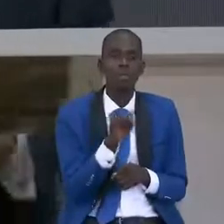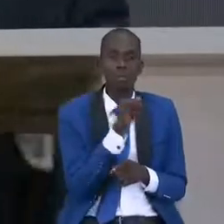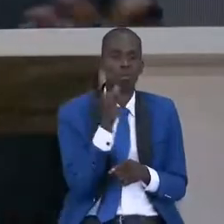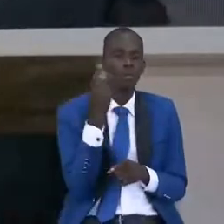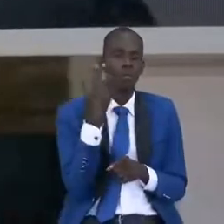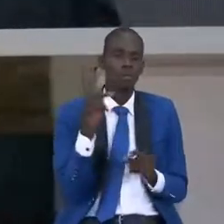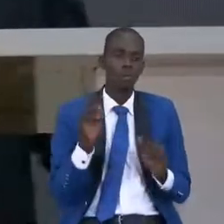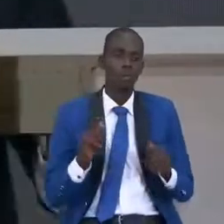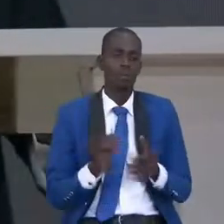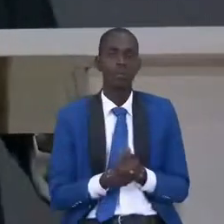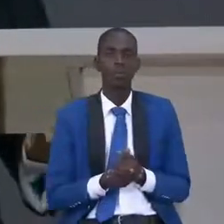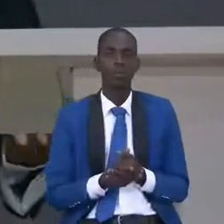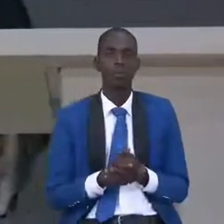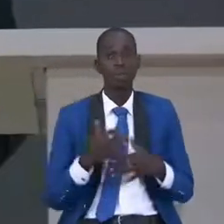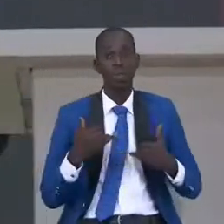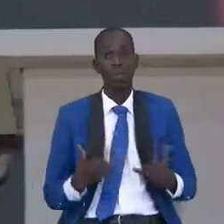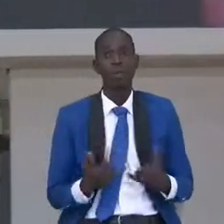Maintenant,